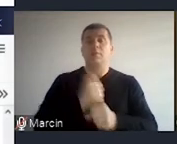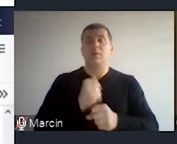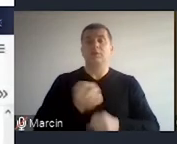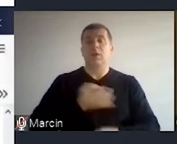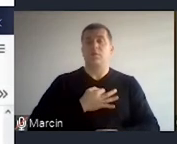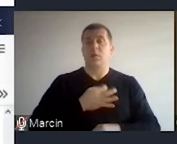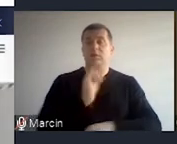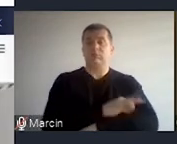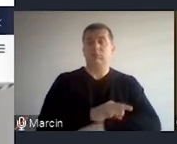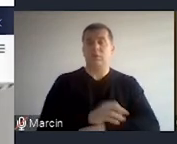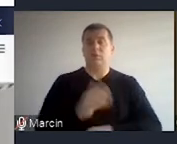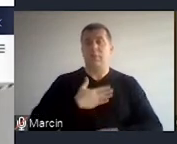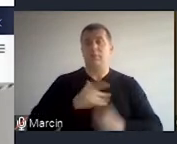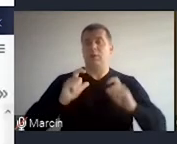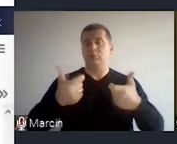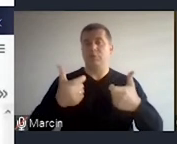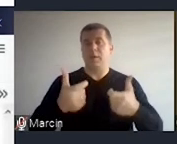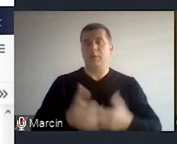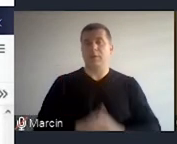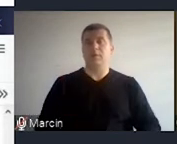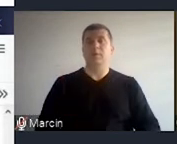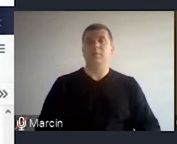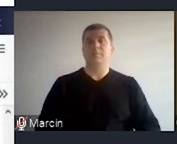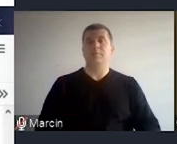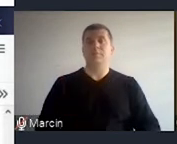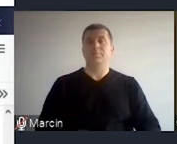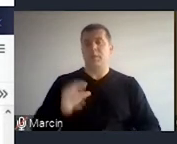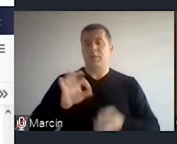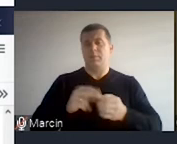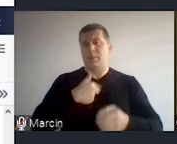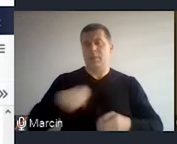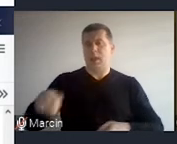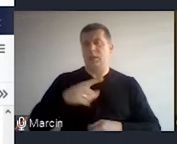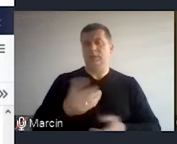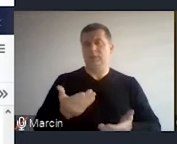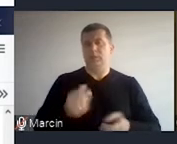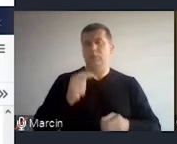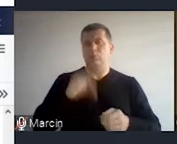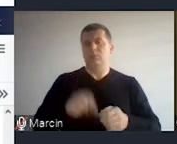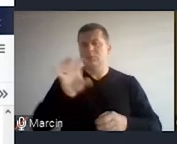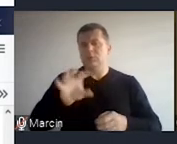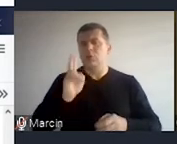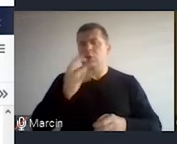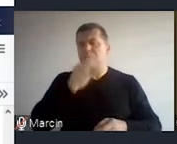własnym projekcie. I mamy taki przypadek, mamy pośród nas taki przypadek, tylko muszę spojrzeć, kto